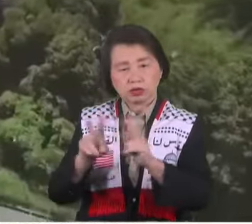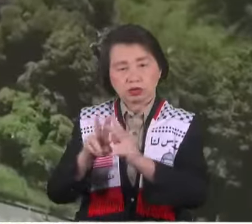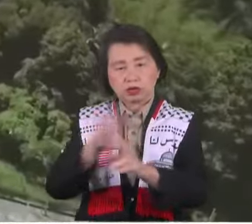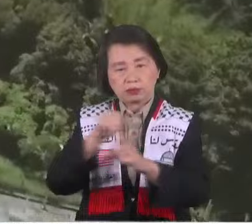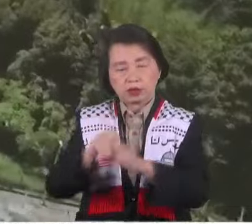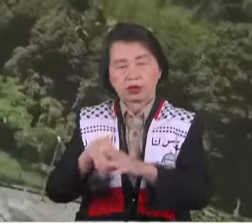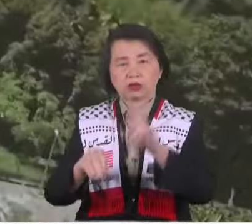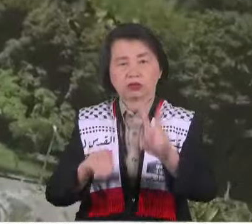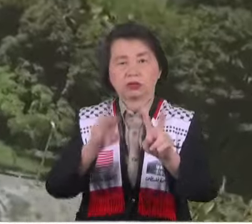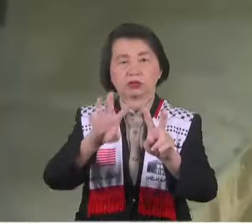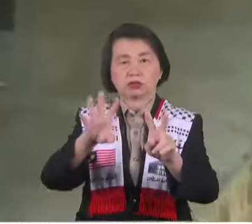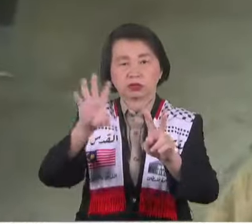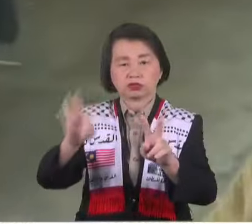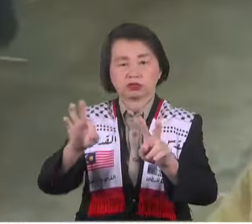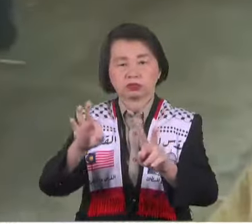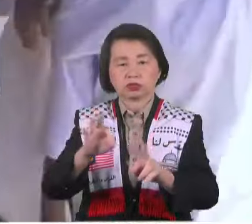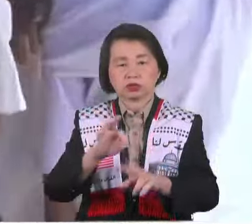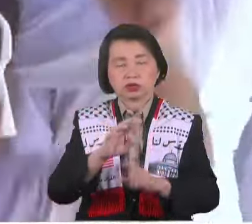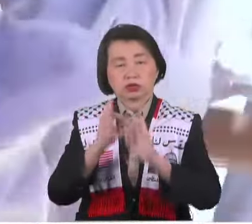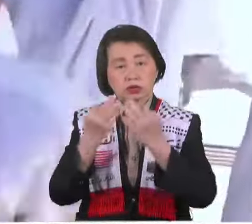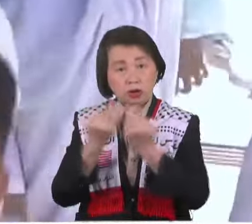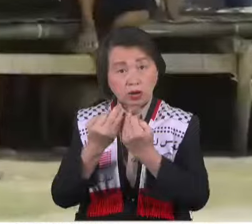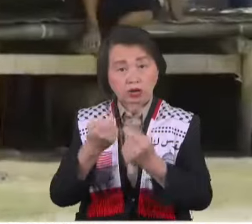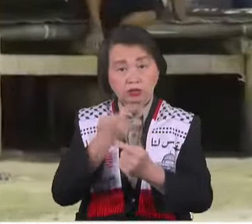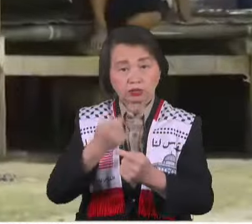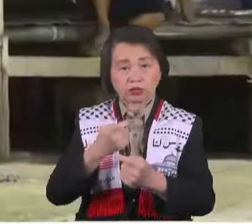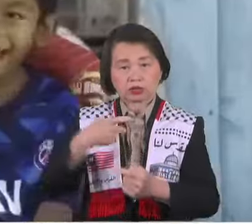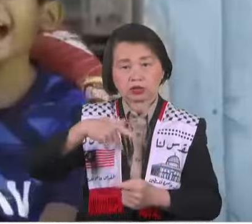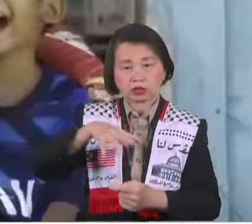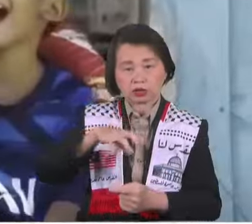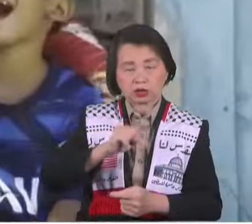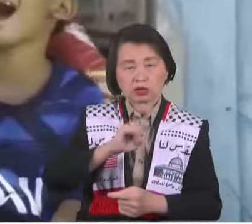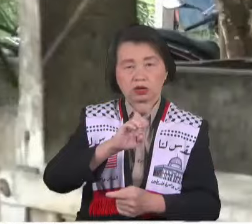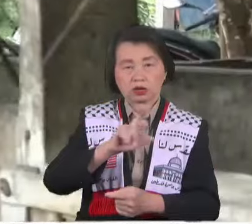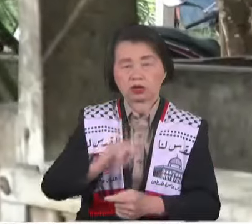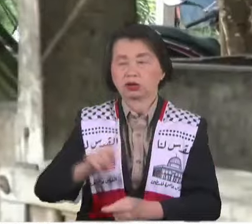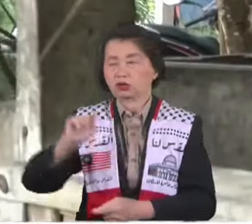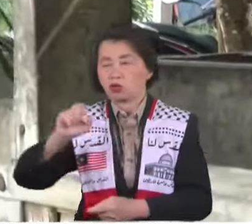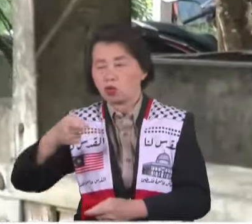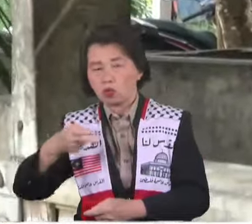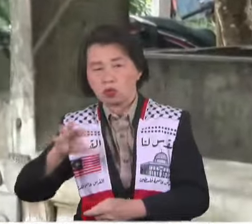membabitkan 249 ketua isi rumah dari Pos Pulat, Pos